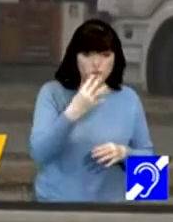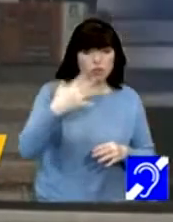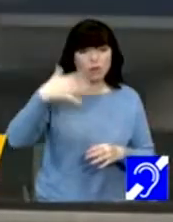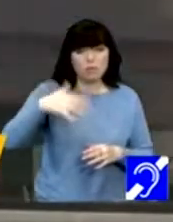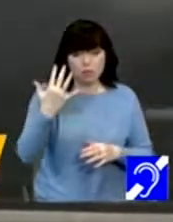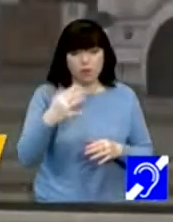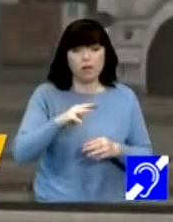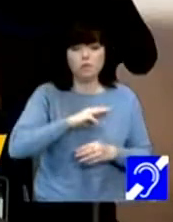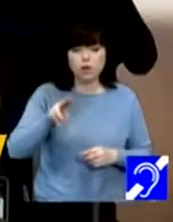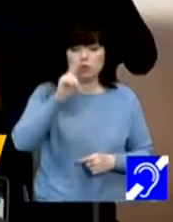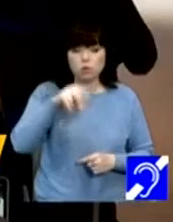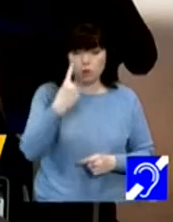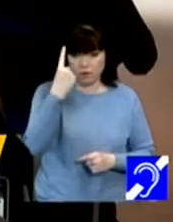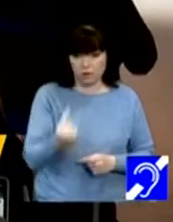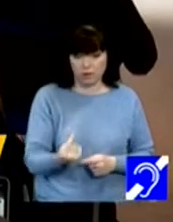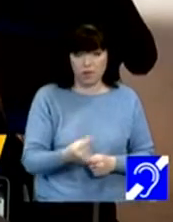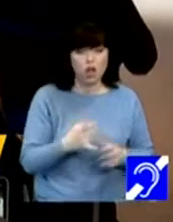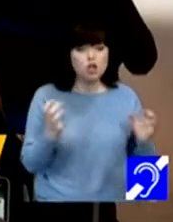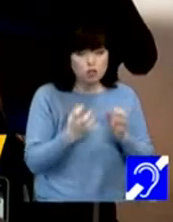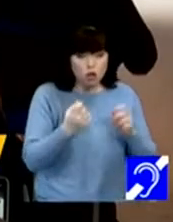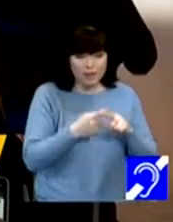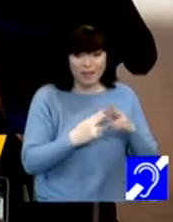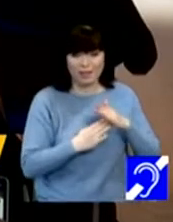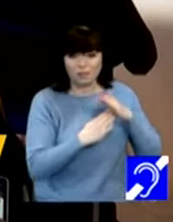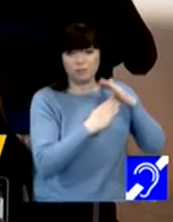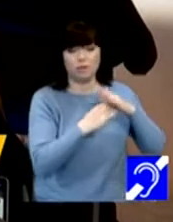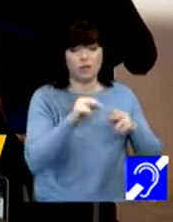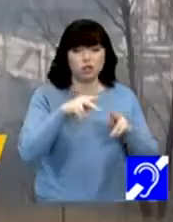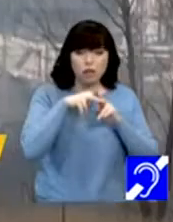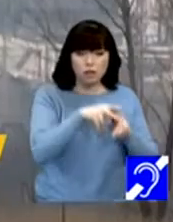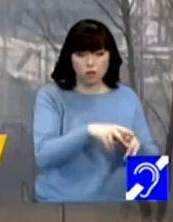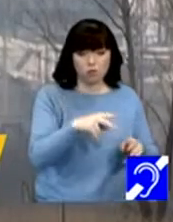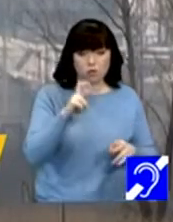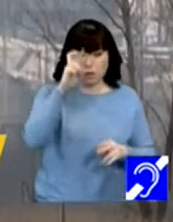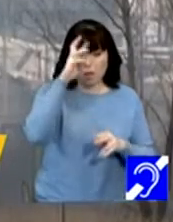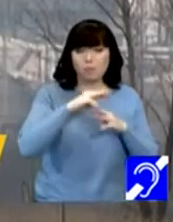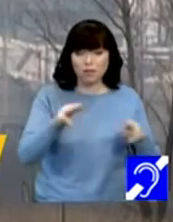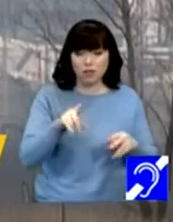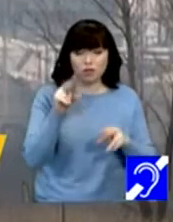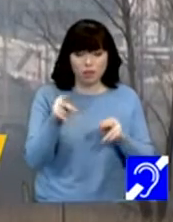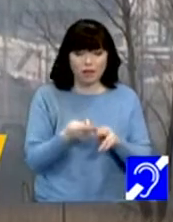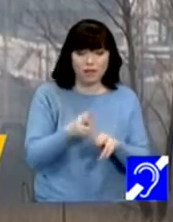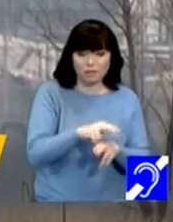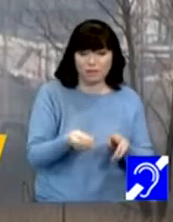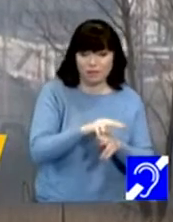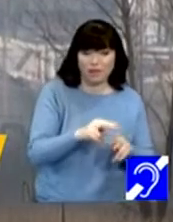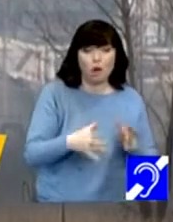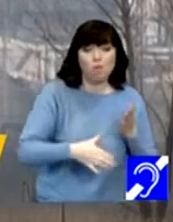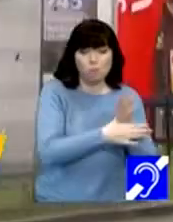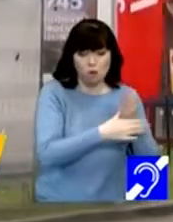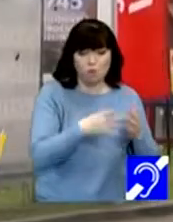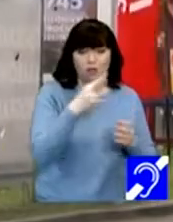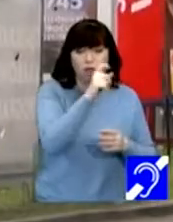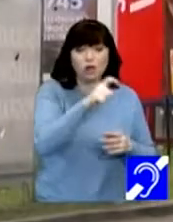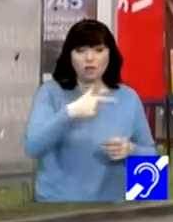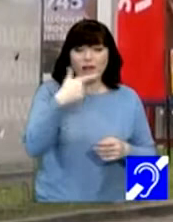de dolari pe zi. Menținerea plafoanelor crește presiunea asupra guvernului de a compensa facturile la energie pentru consumul